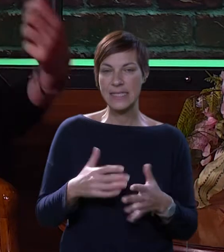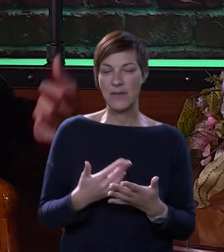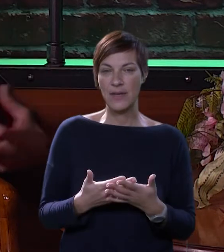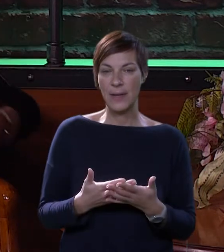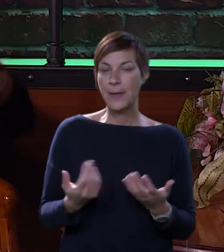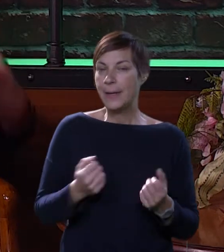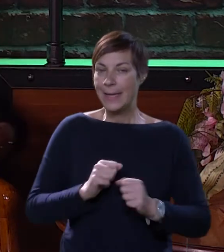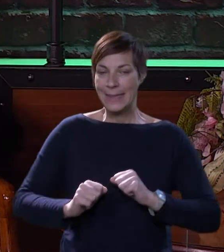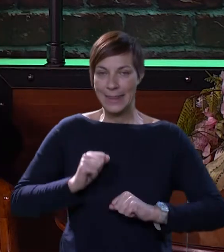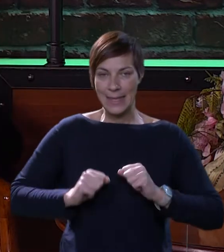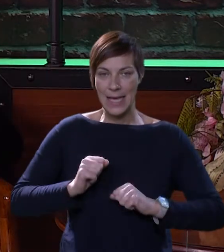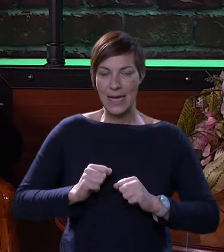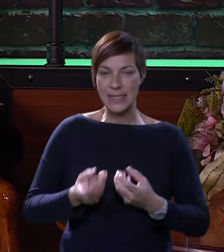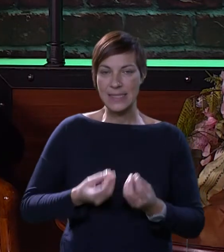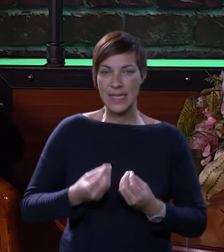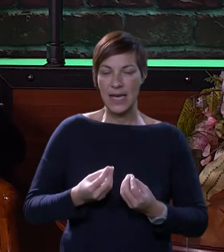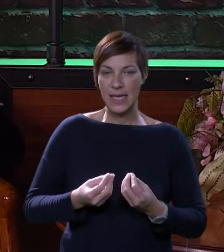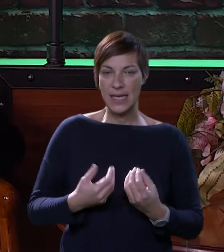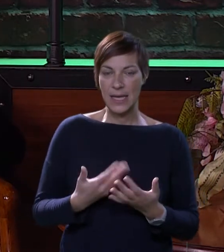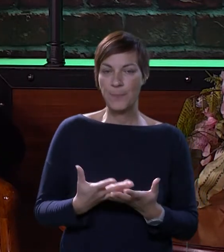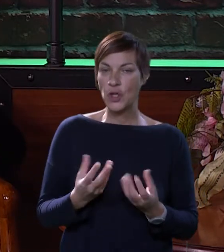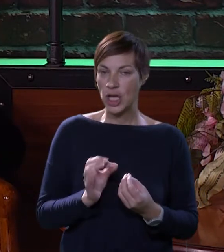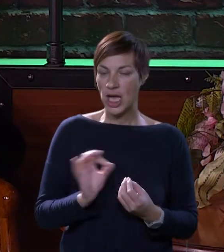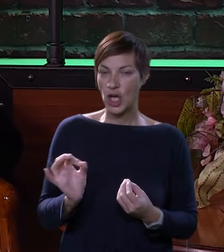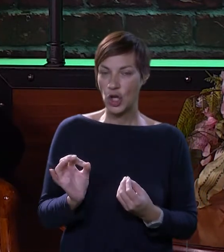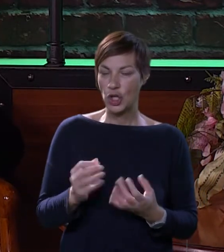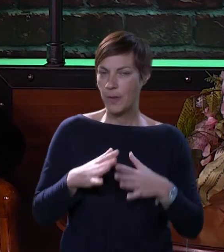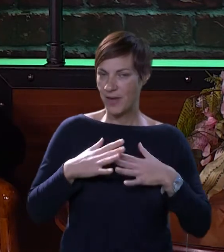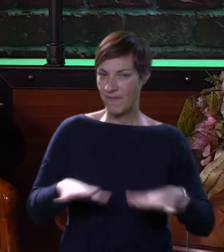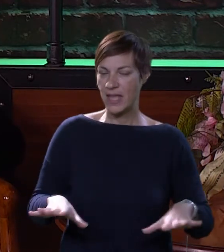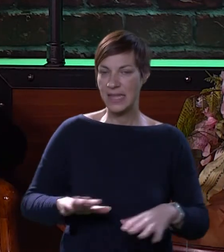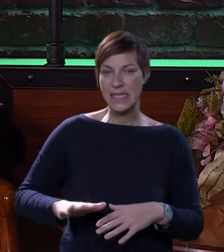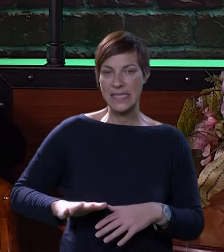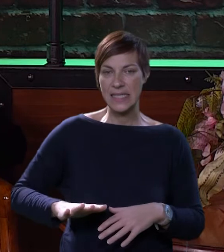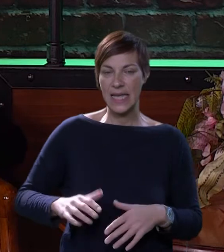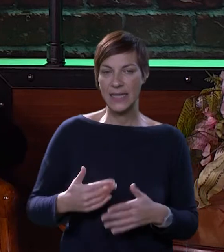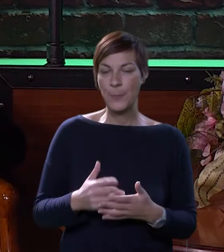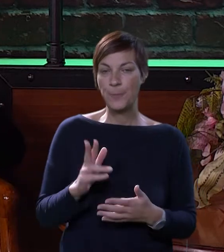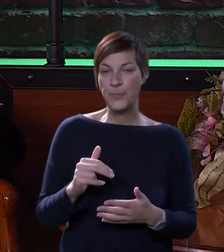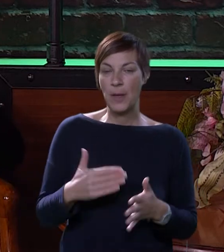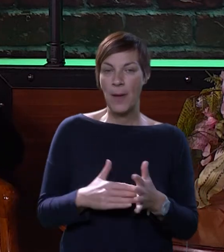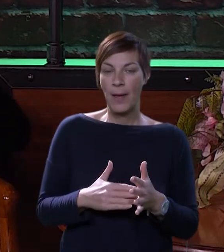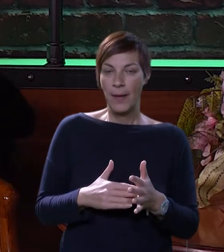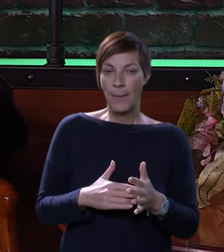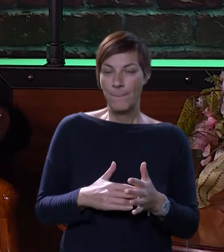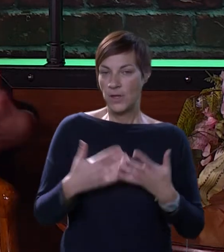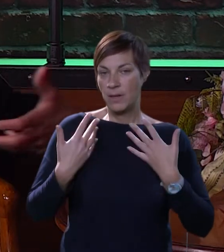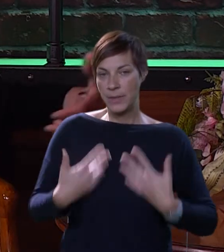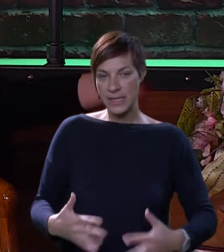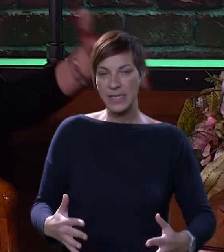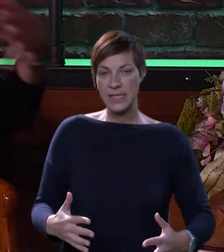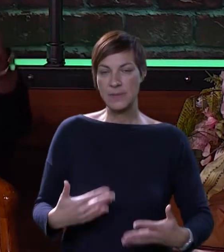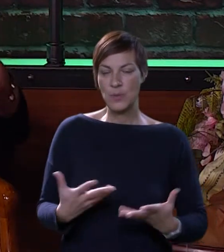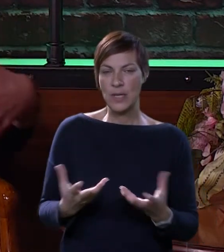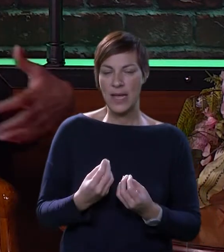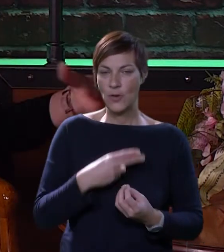nego tjelesna igra, zapravo je to jako dobar ispušni ventil za dijete koje ima tu potrebu da